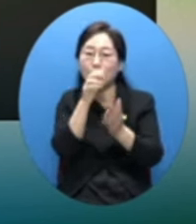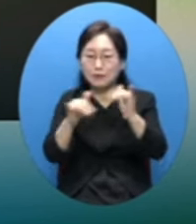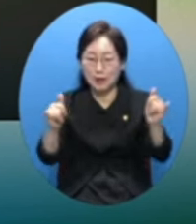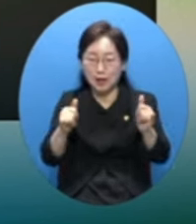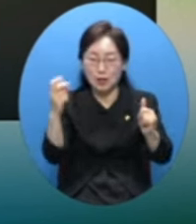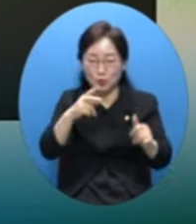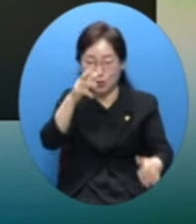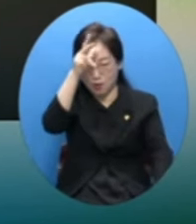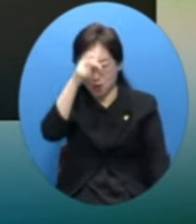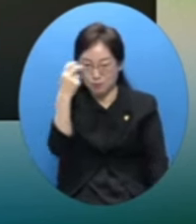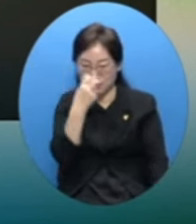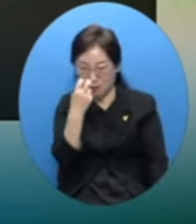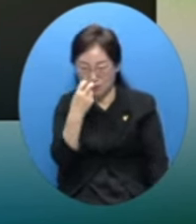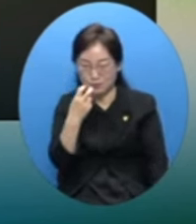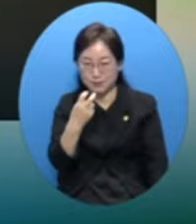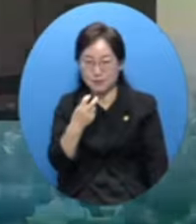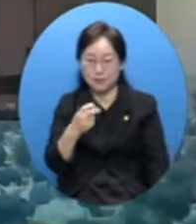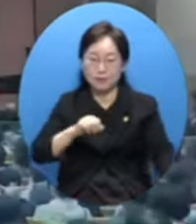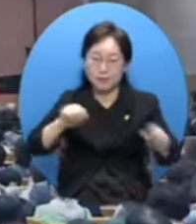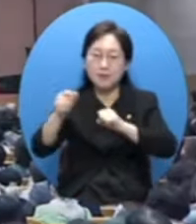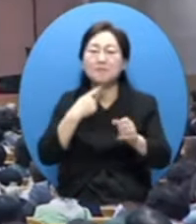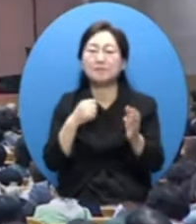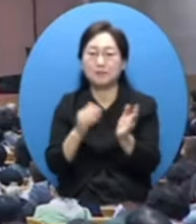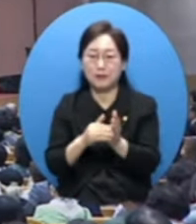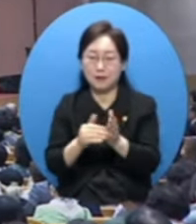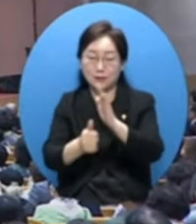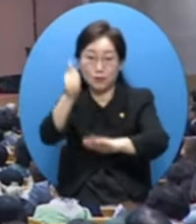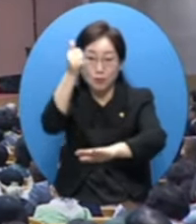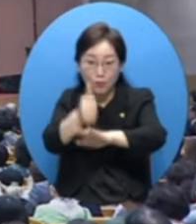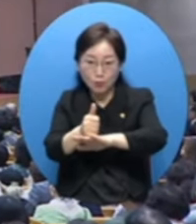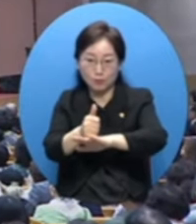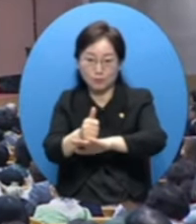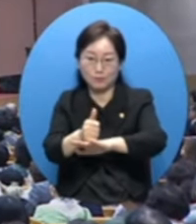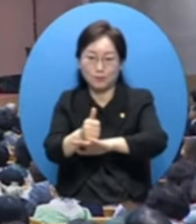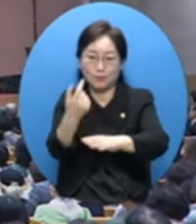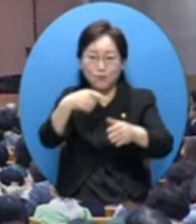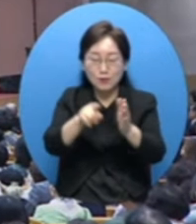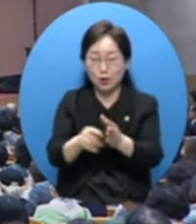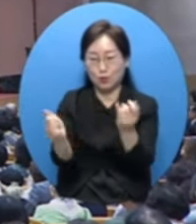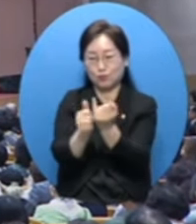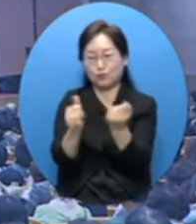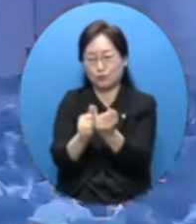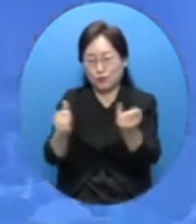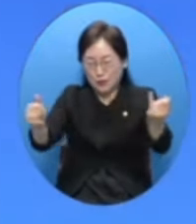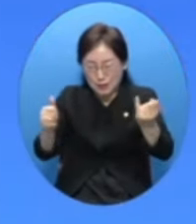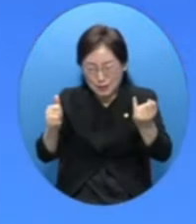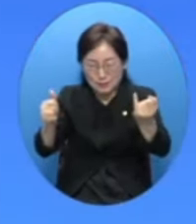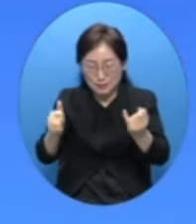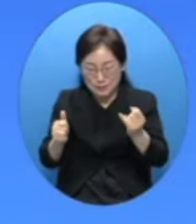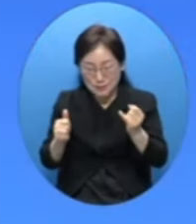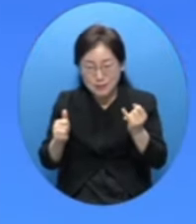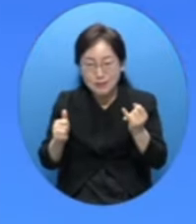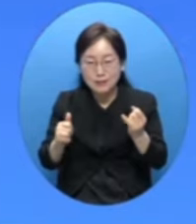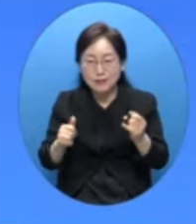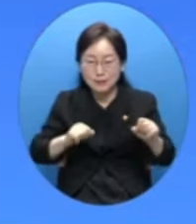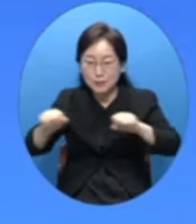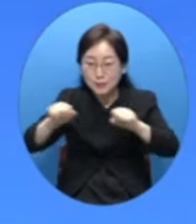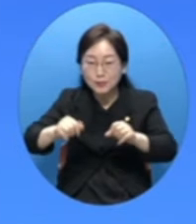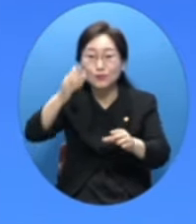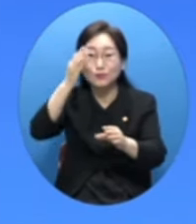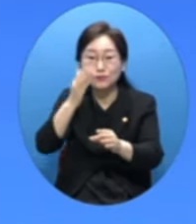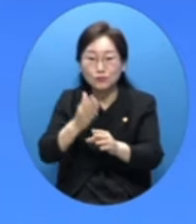검사로 활동하기도 합니다. 성공을 향해 서로 부부가 열심히 활동하다